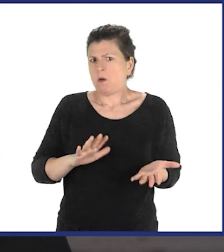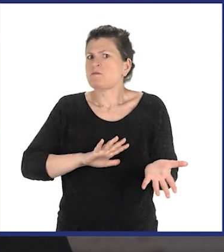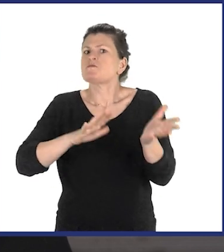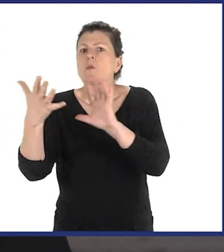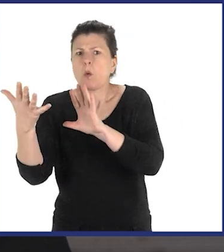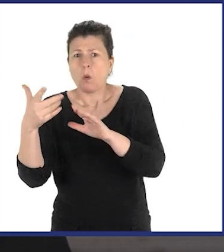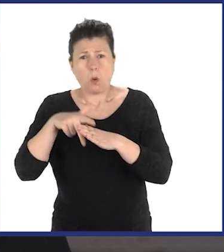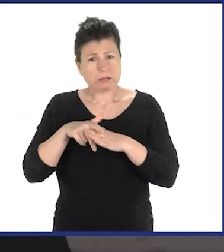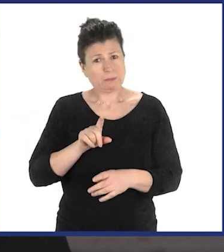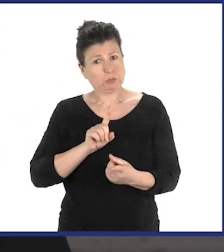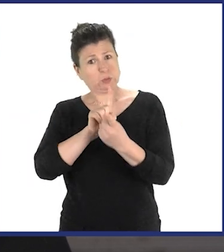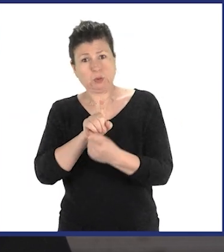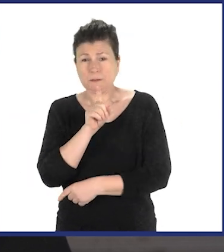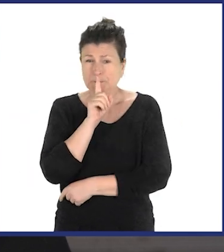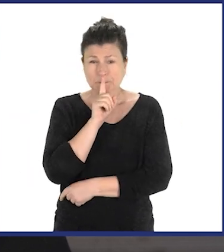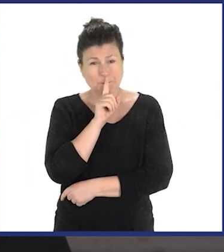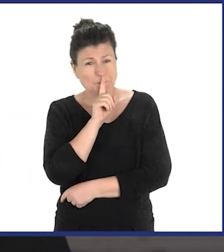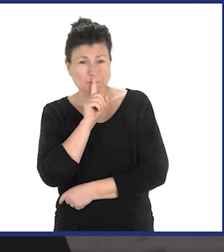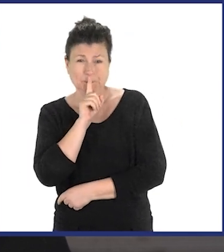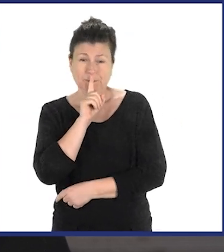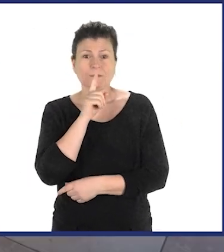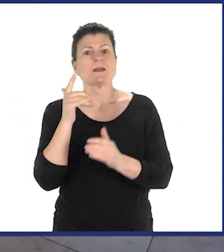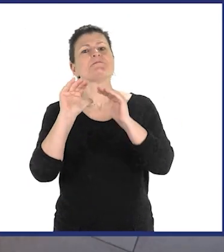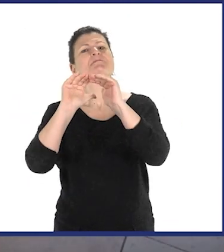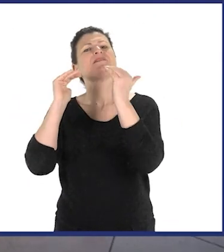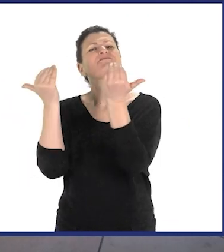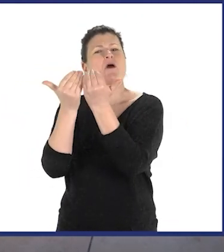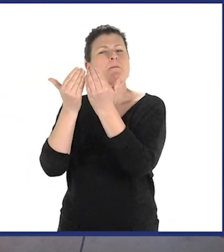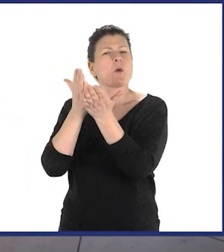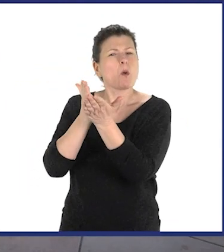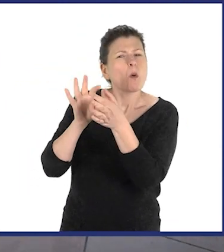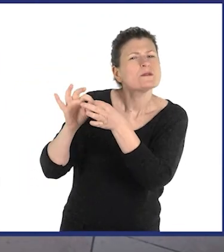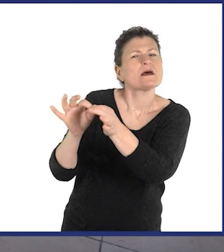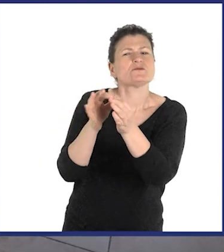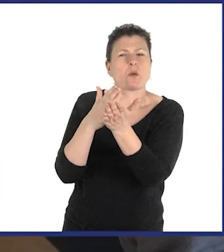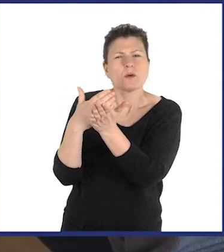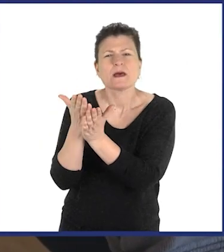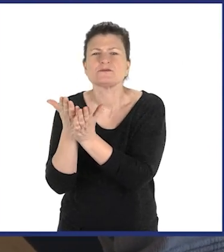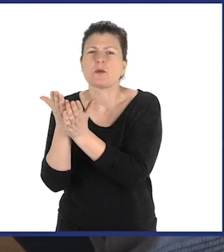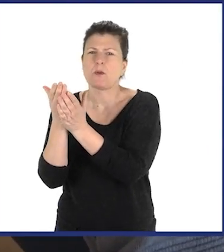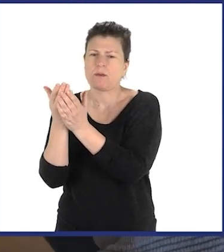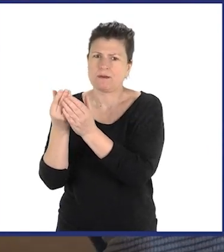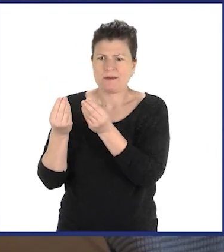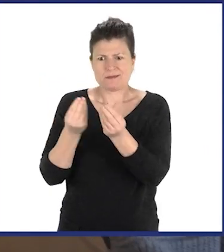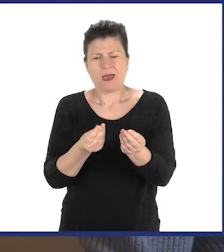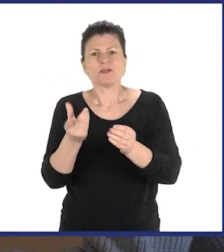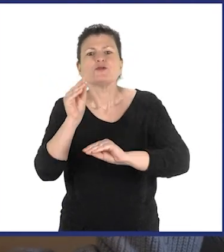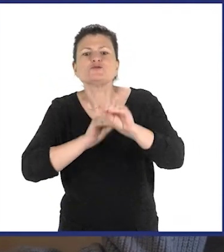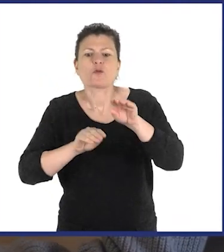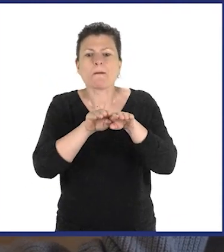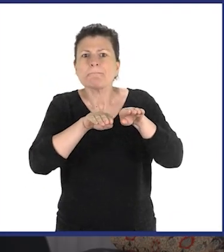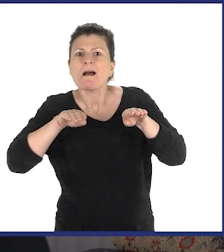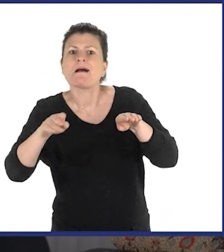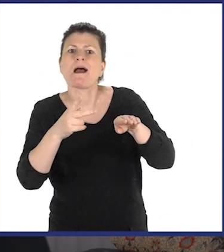d'être. Simon, au début du suivi, il parlait très peu. La plateforme de coordination et d'orientation, ce qu'elle permet, c'est vraiment que les